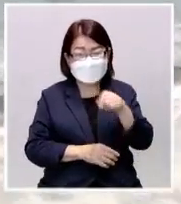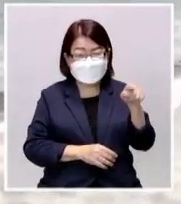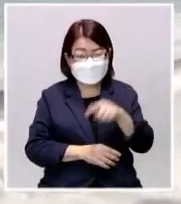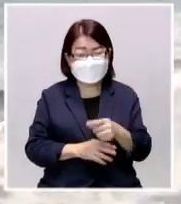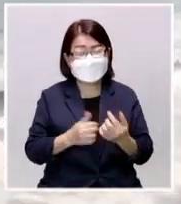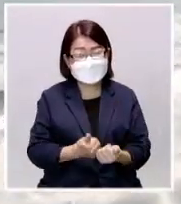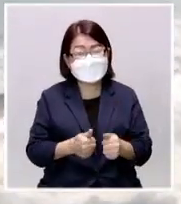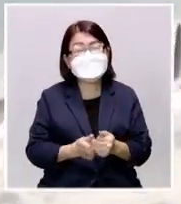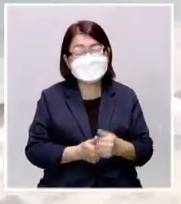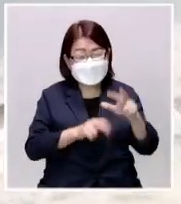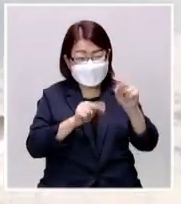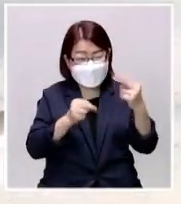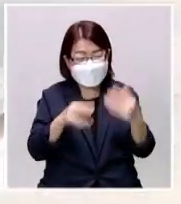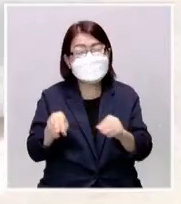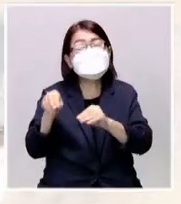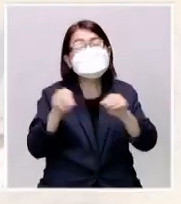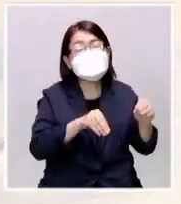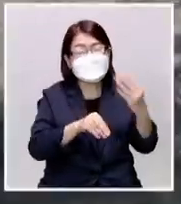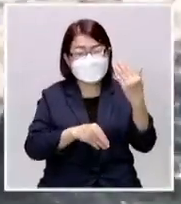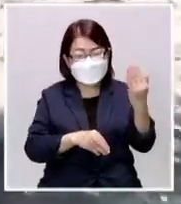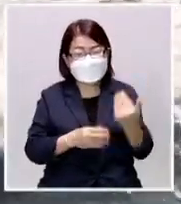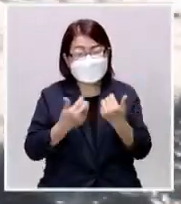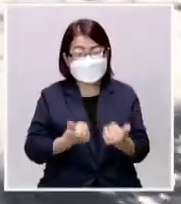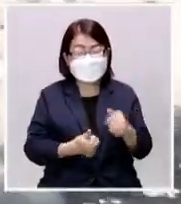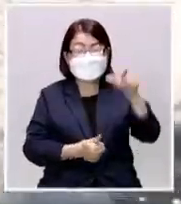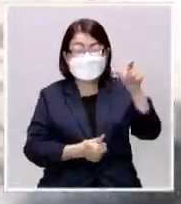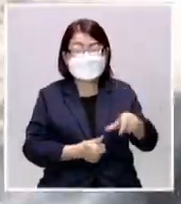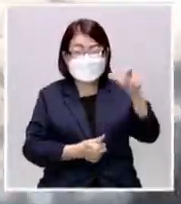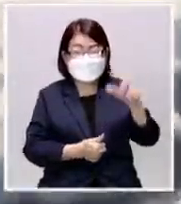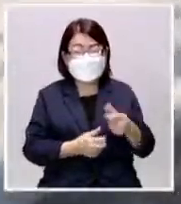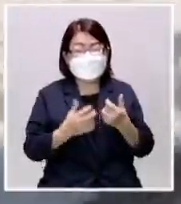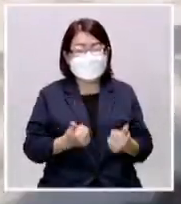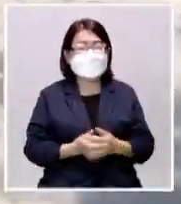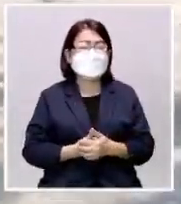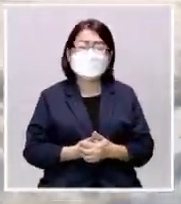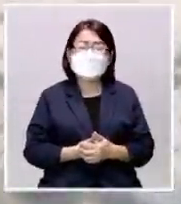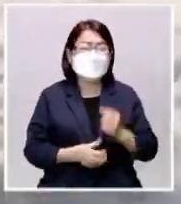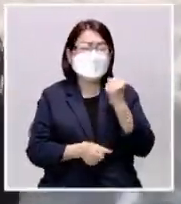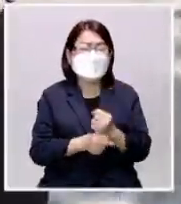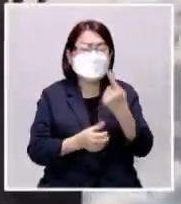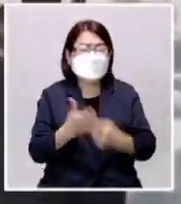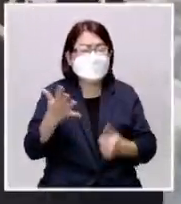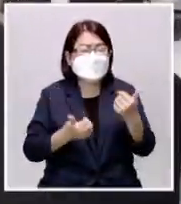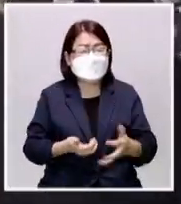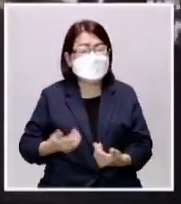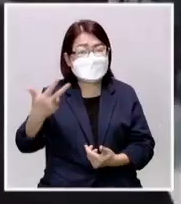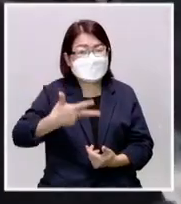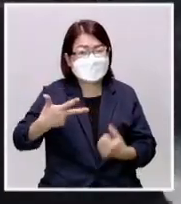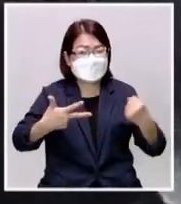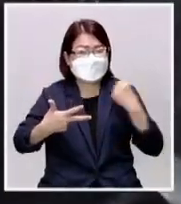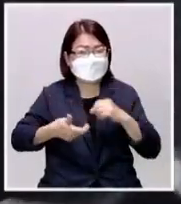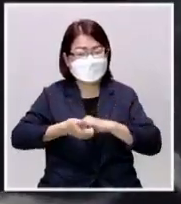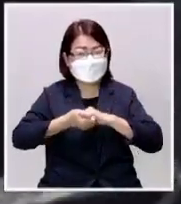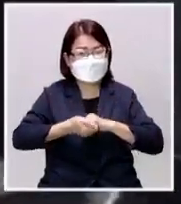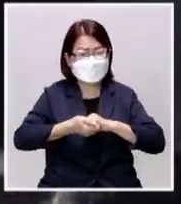ออกไปก่อนด้วยเช่นเดียวกันค่ะ ทีนี้ ฝรั่งเศษนะคะ ตอนนี้ทำอะไรไม่ได้เพรวาสังชาติผuff นกระมนกัหับนี้ไปแล้ว